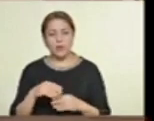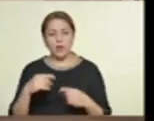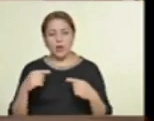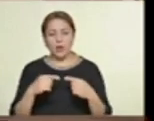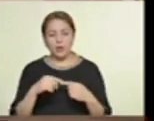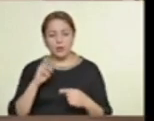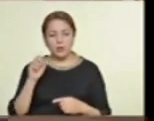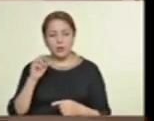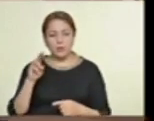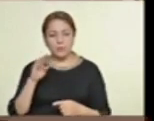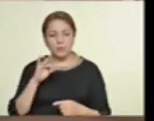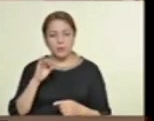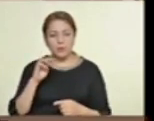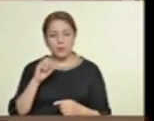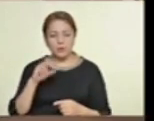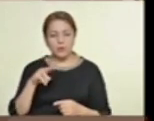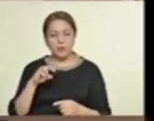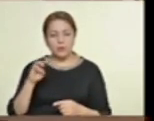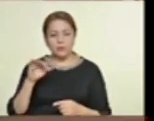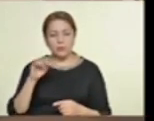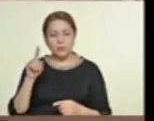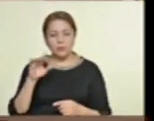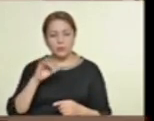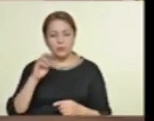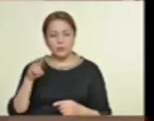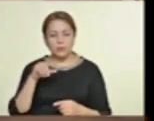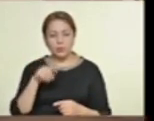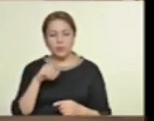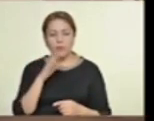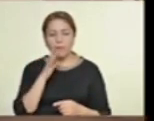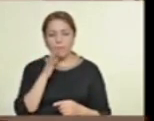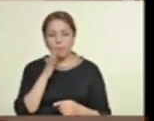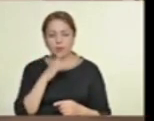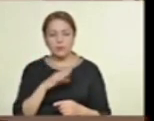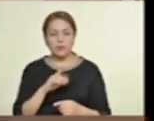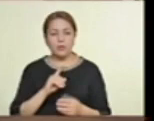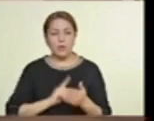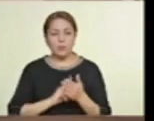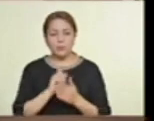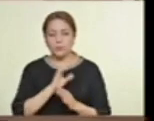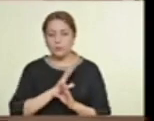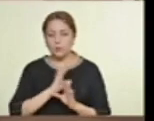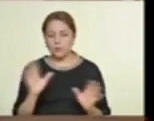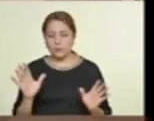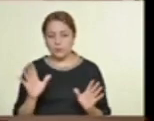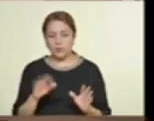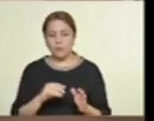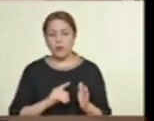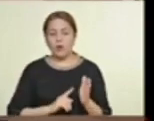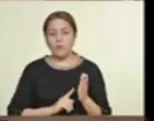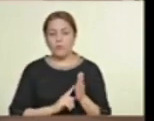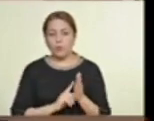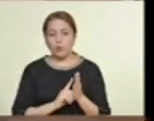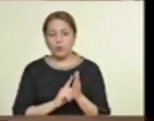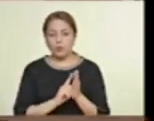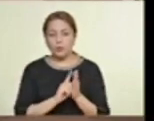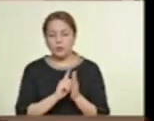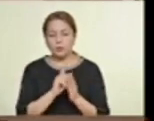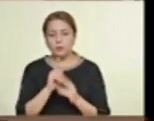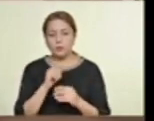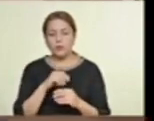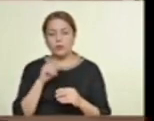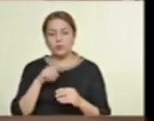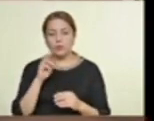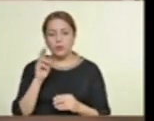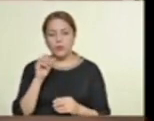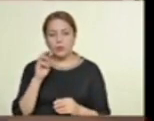kapital tuzum bu davrlarda paydo bo'lmagan bo'lsa-da, lekin boshlang'ich ana shu kapital